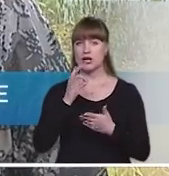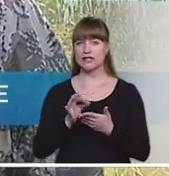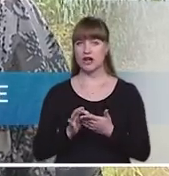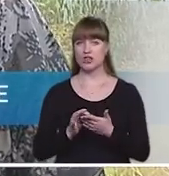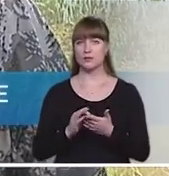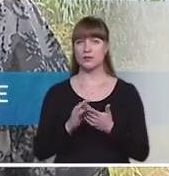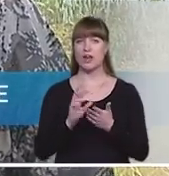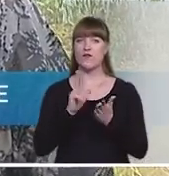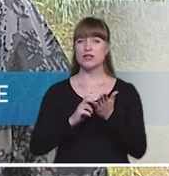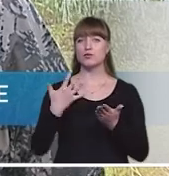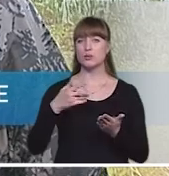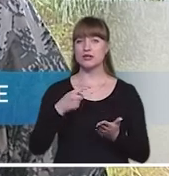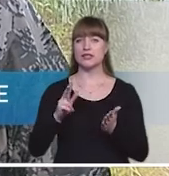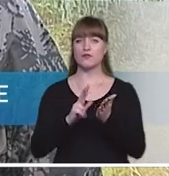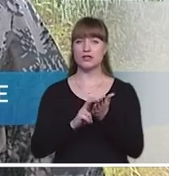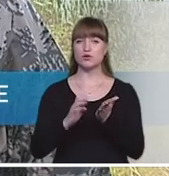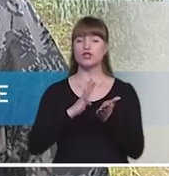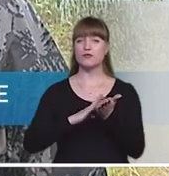скажем,